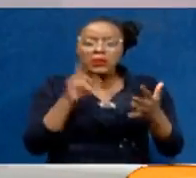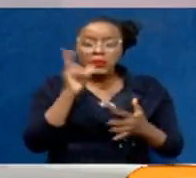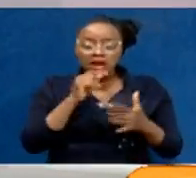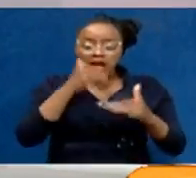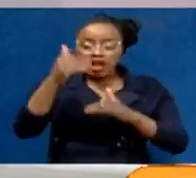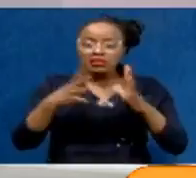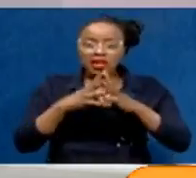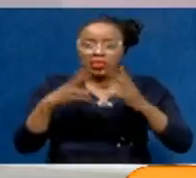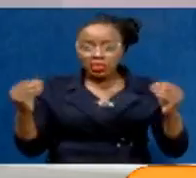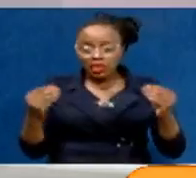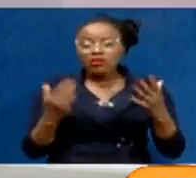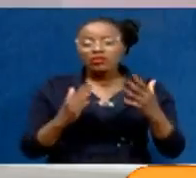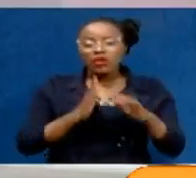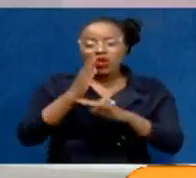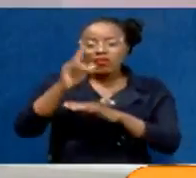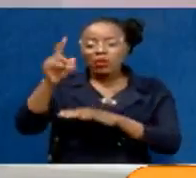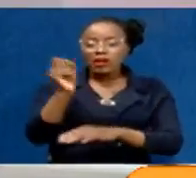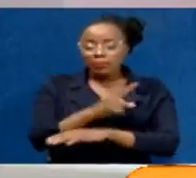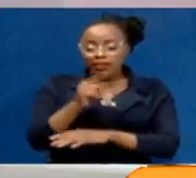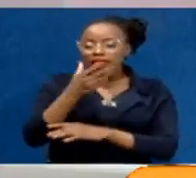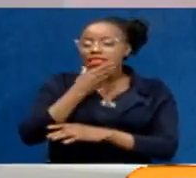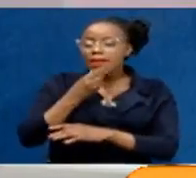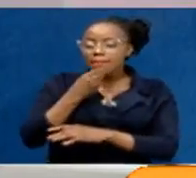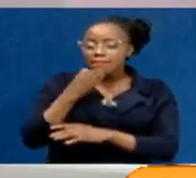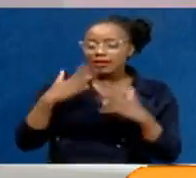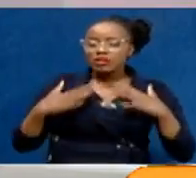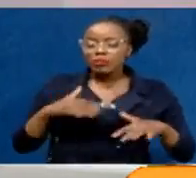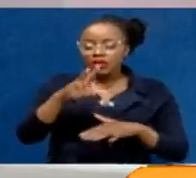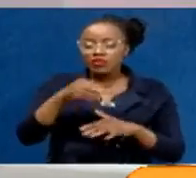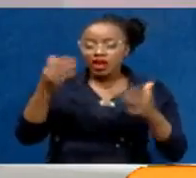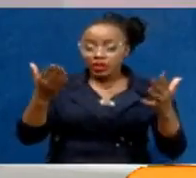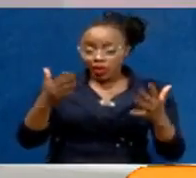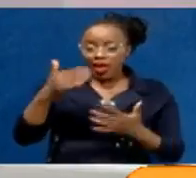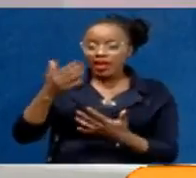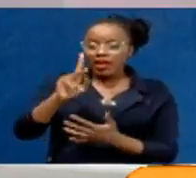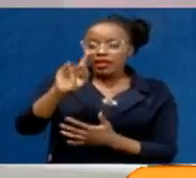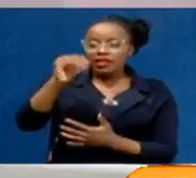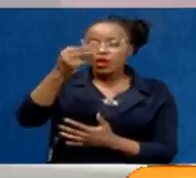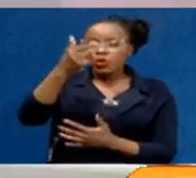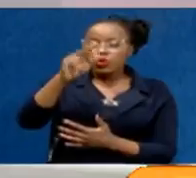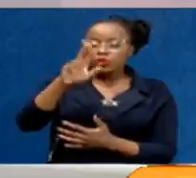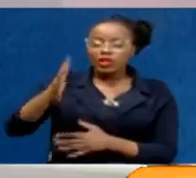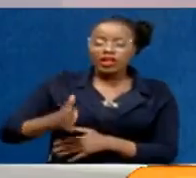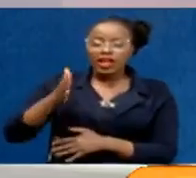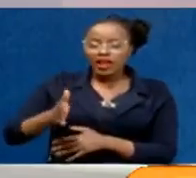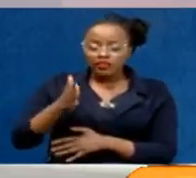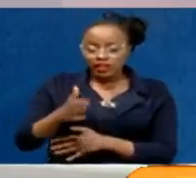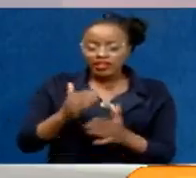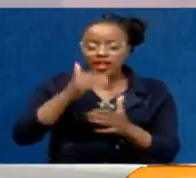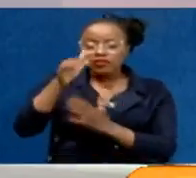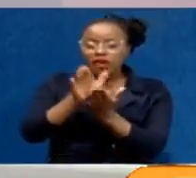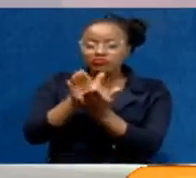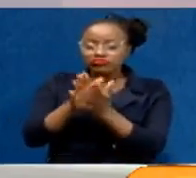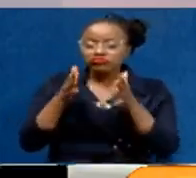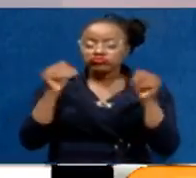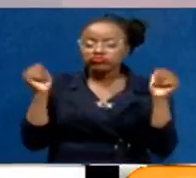ya kupotea kwa takriban mwezi mmoja. Mwili wa Gathure ulipatikana umetupwa katika eneo la Kihoto mjini Naivasha kabla ya kuhifadhiwa